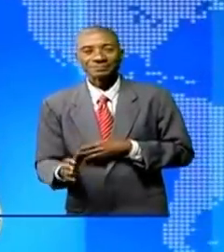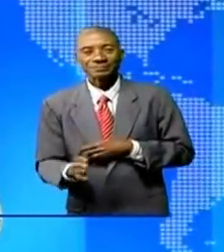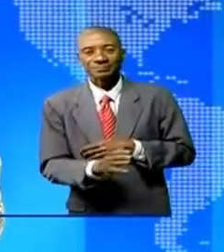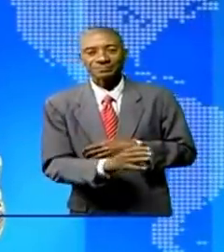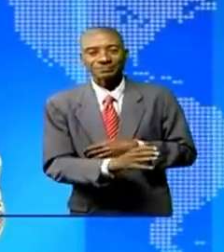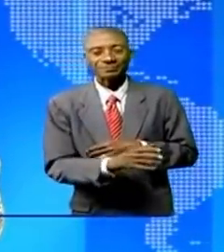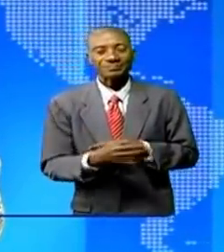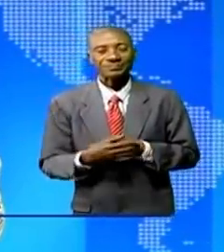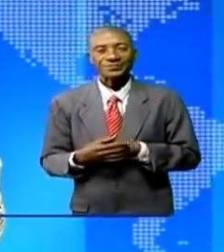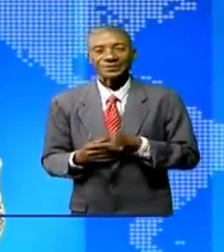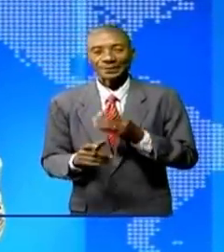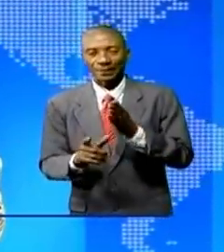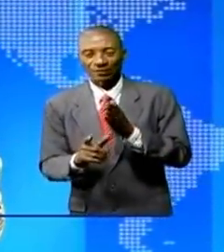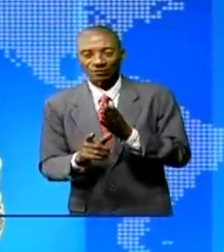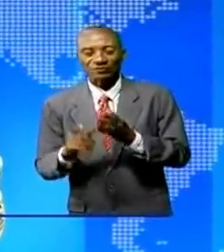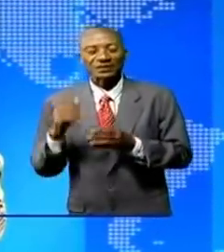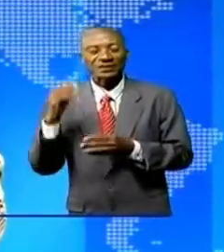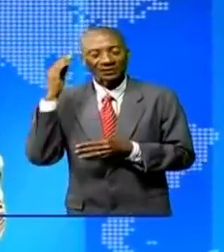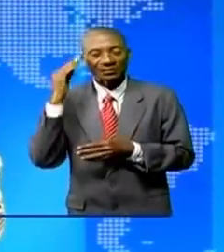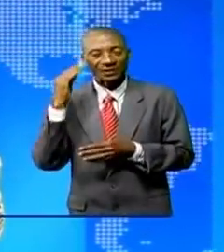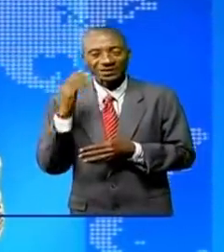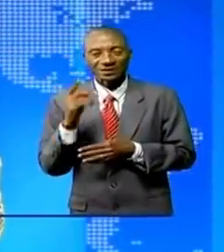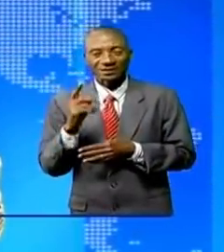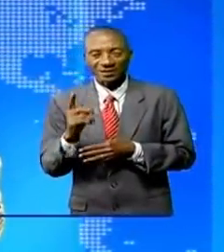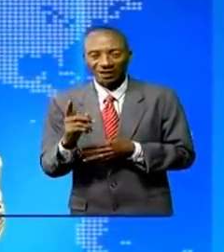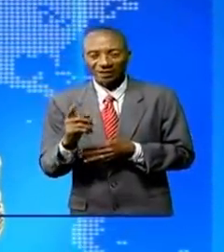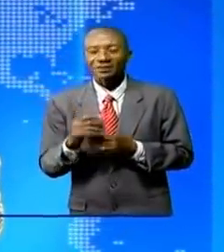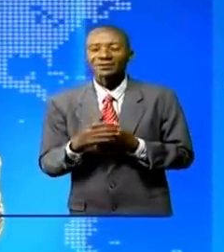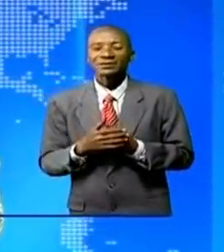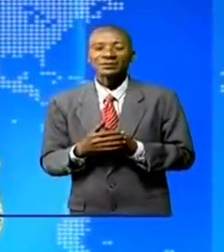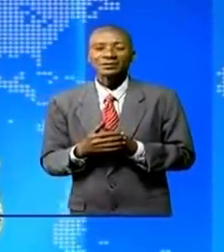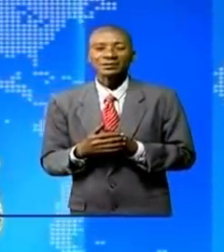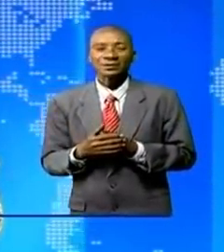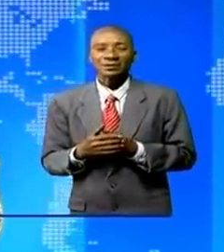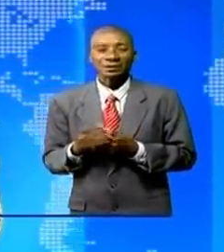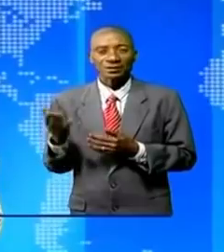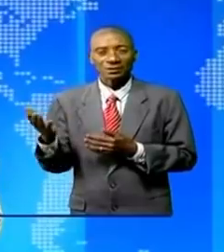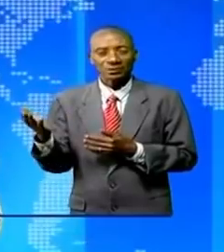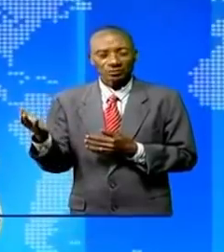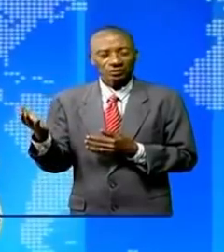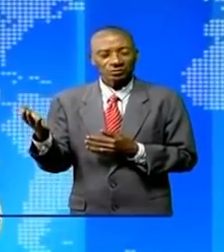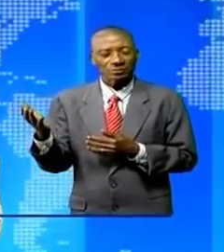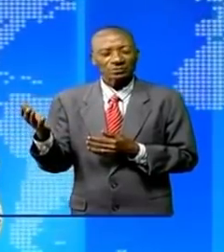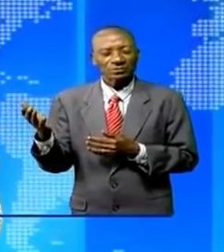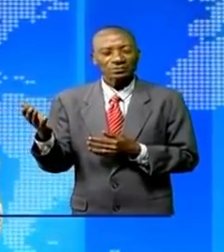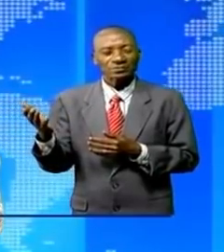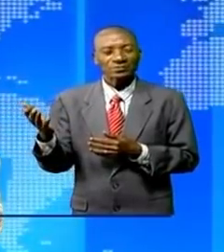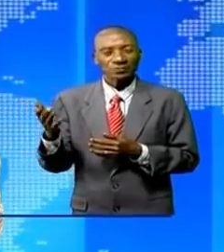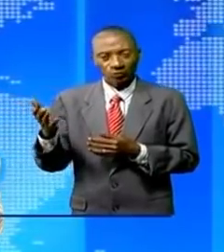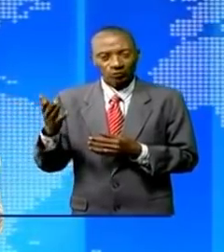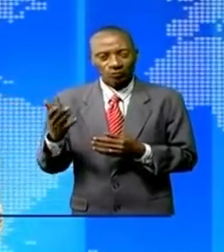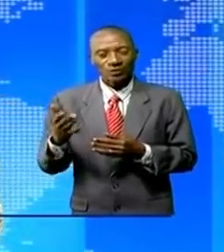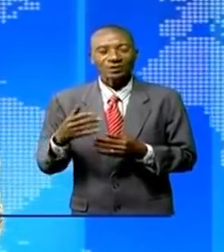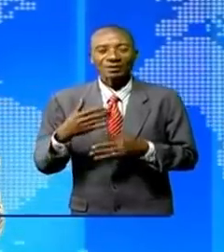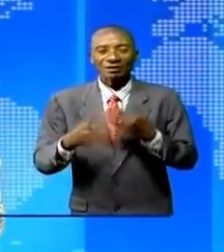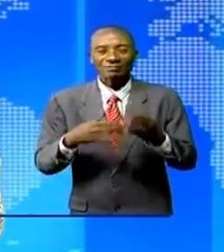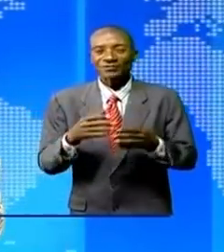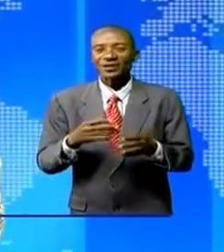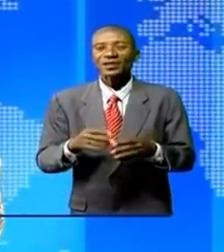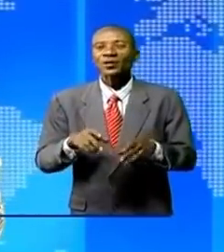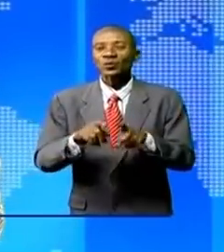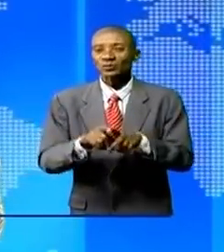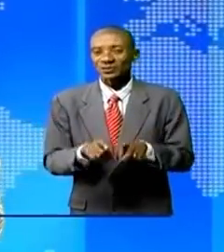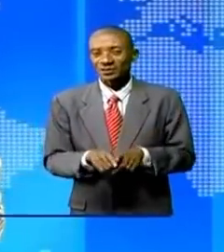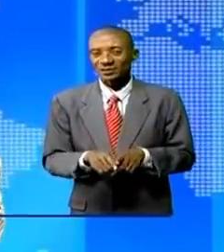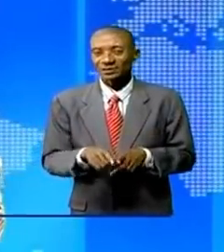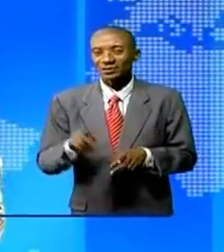publique a procédé ce lundi à l'ouverture de la session de formation régionale des techniciens prestataires de laboratoires